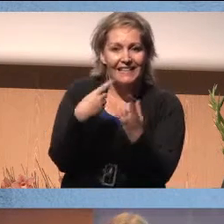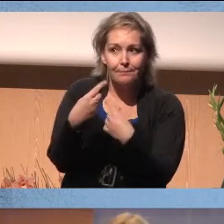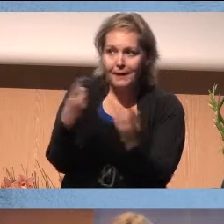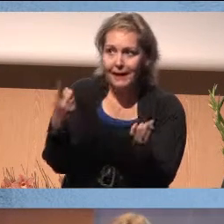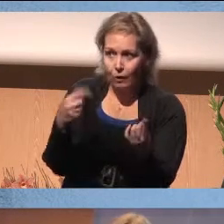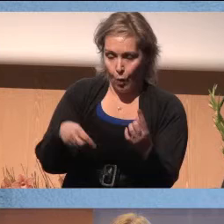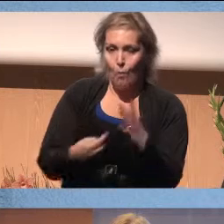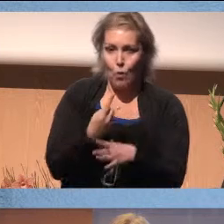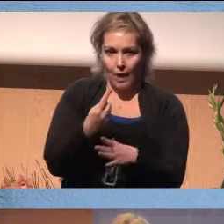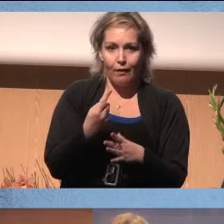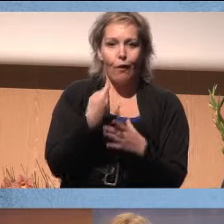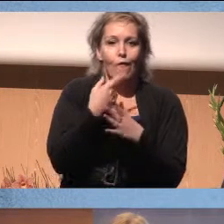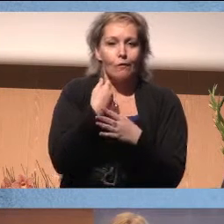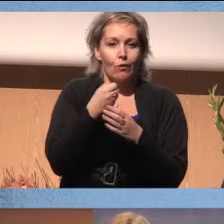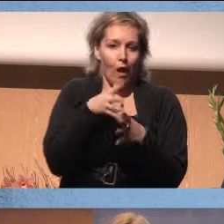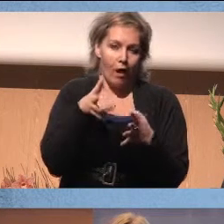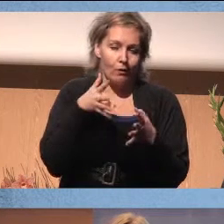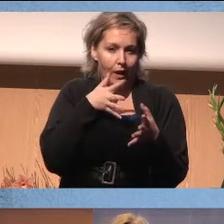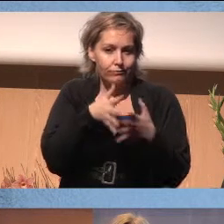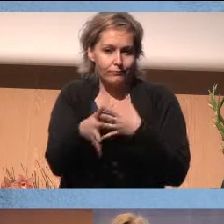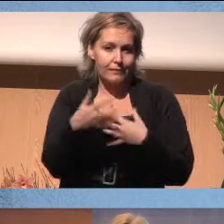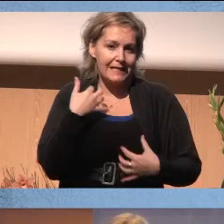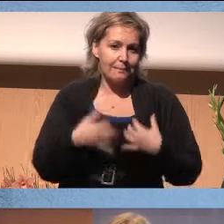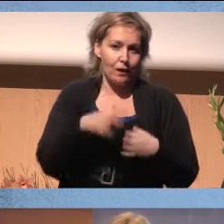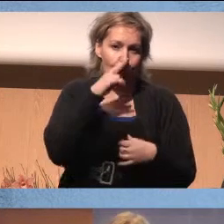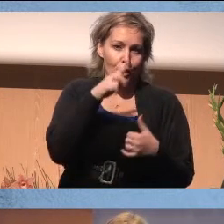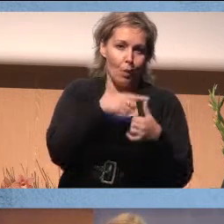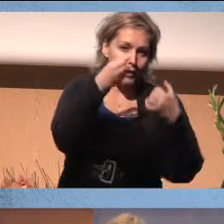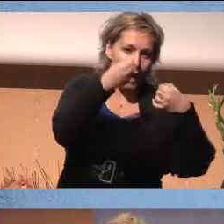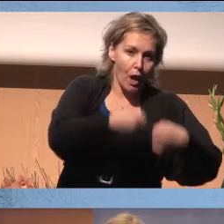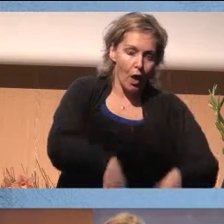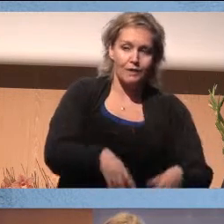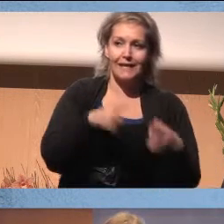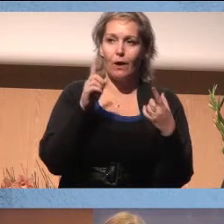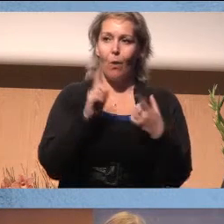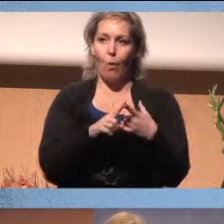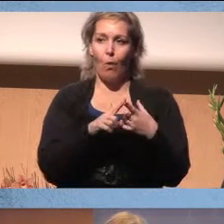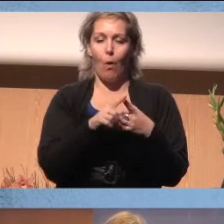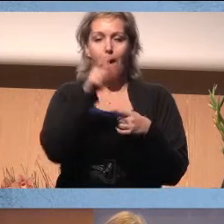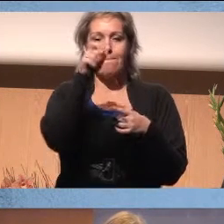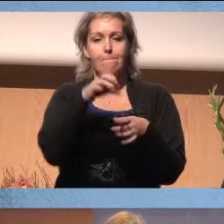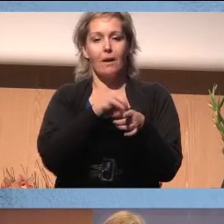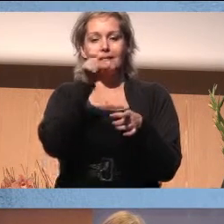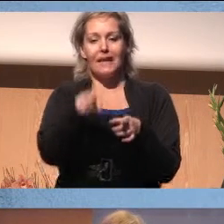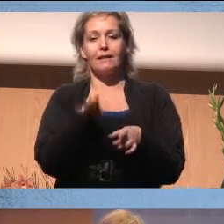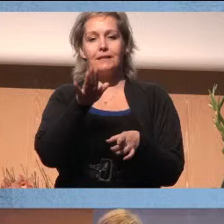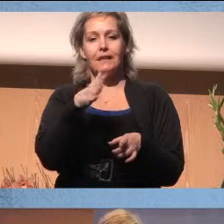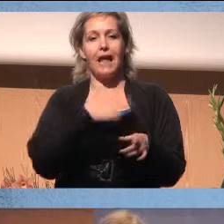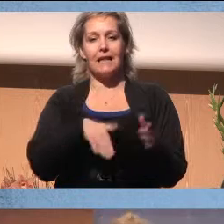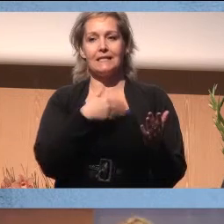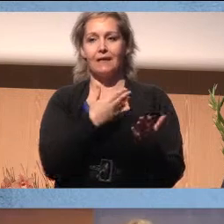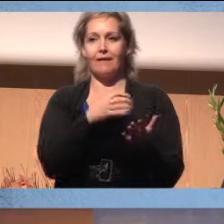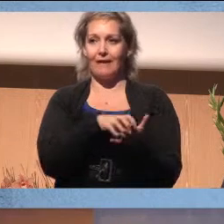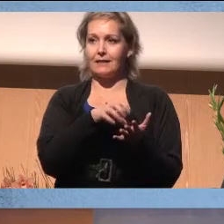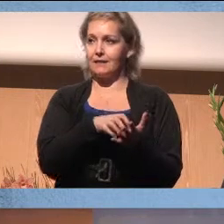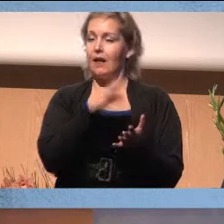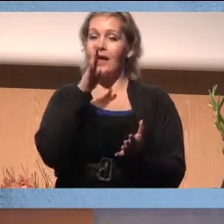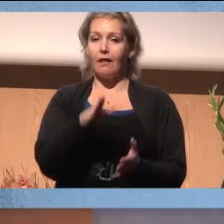Nå det muligheten til å få til spennende nye både løsninger og pasientens helsevesen. Takk for meg.